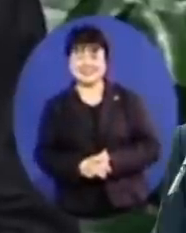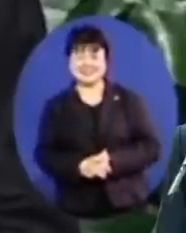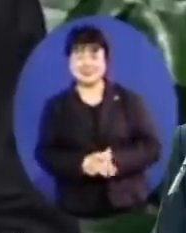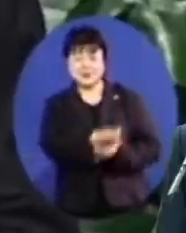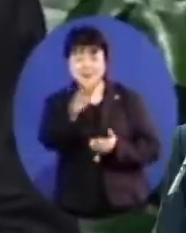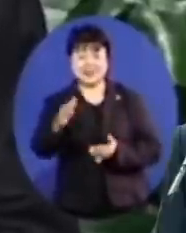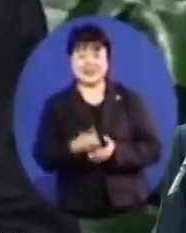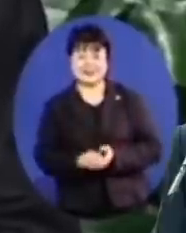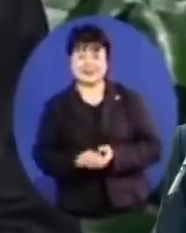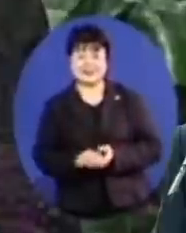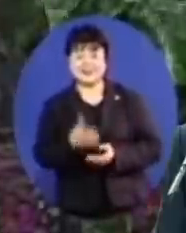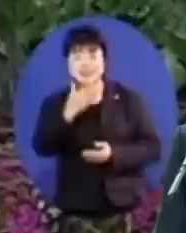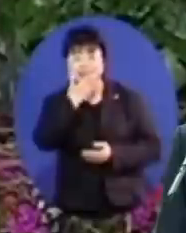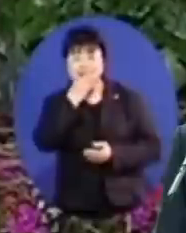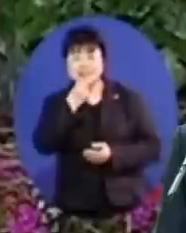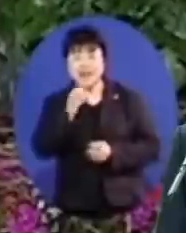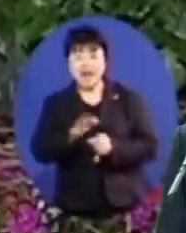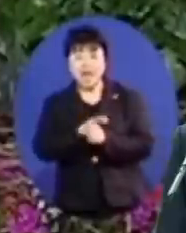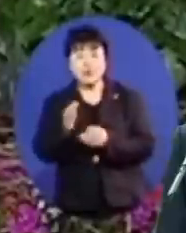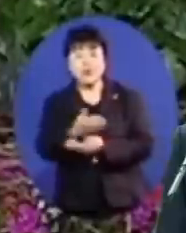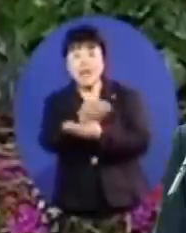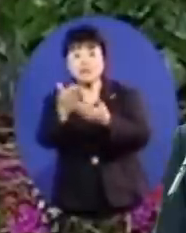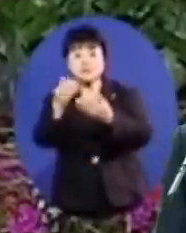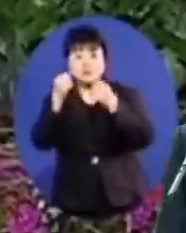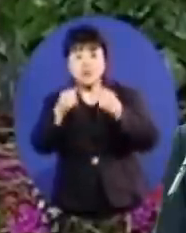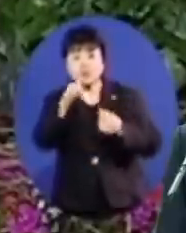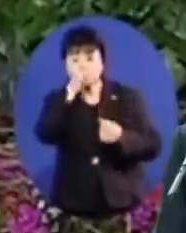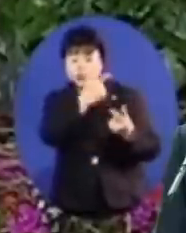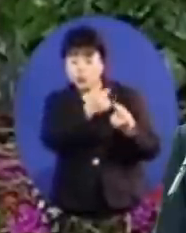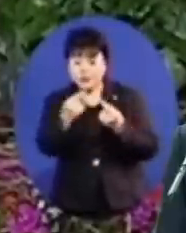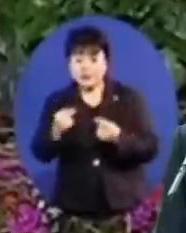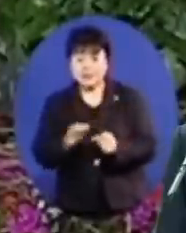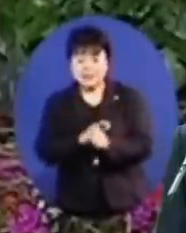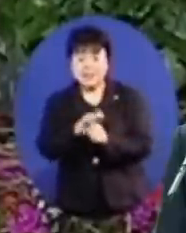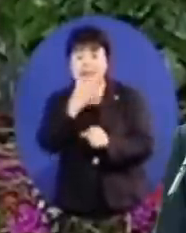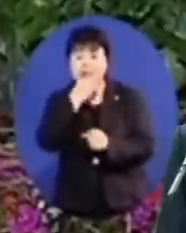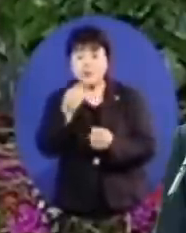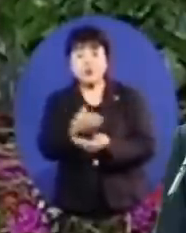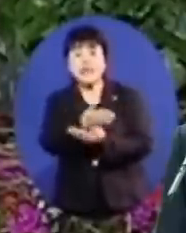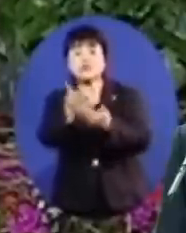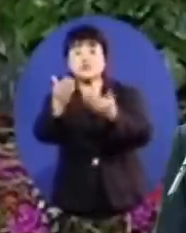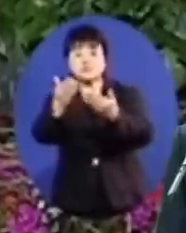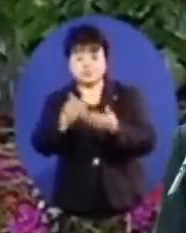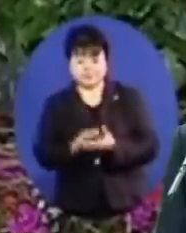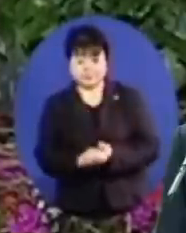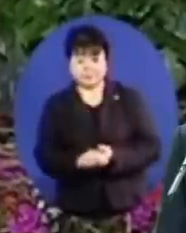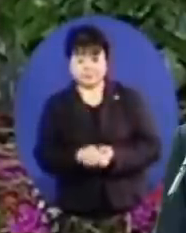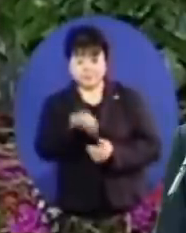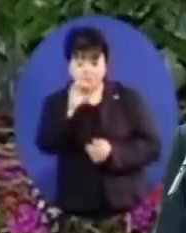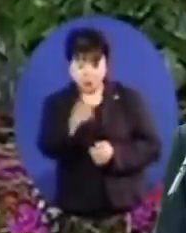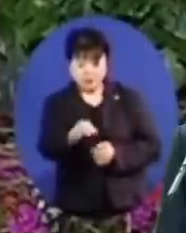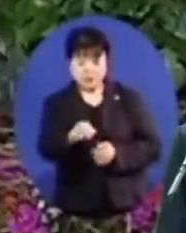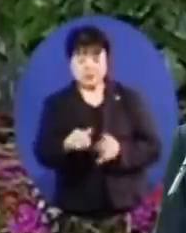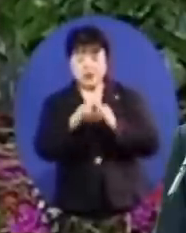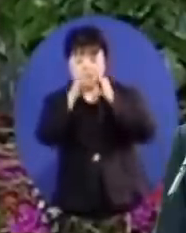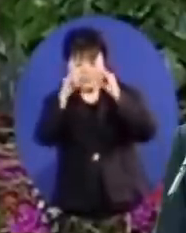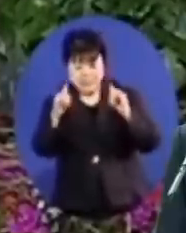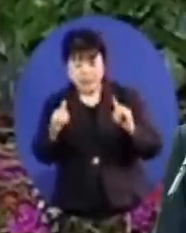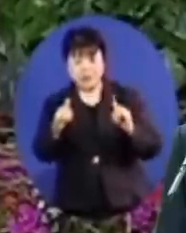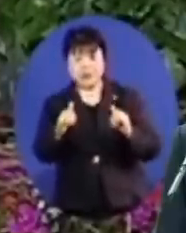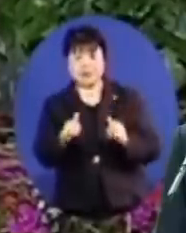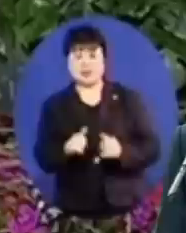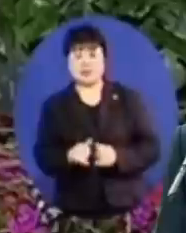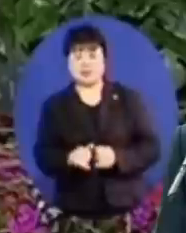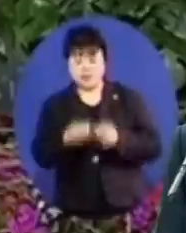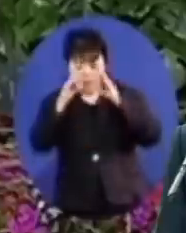우리가 사랑과 행복 나누는 삶을 살고 있지 않습니까? 사랑과 행복 나누기 운동을 통해서 이 사회의 밑을 들여다보면